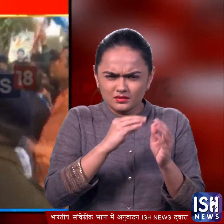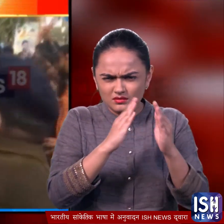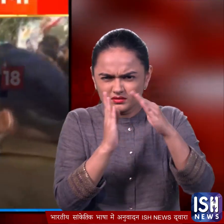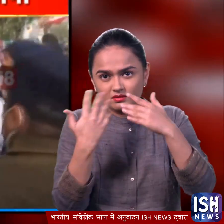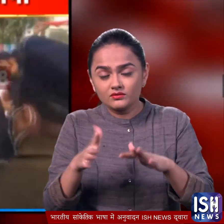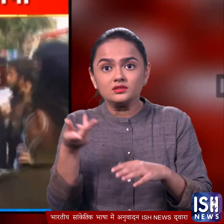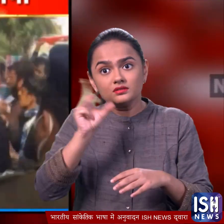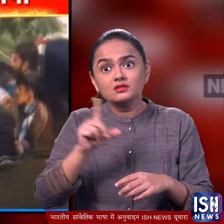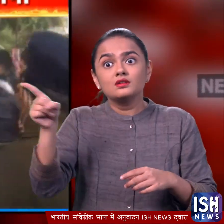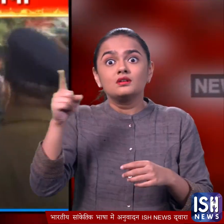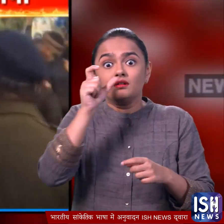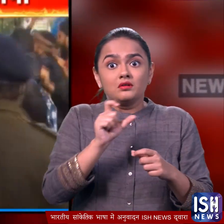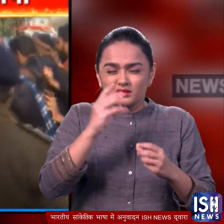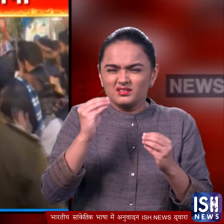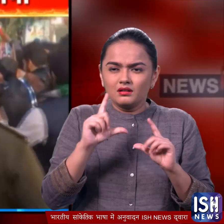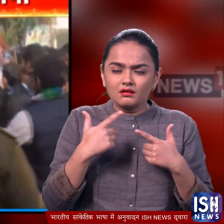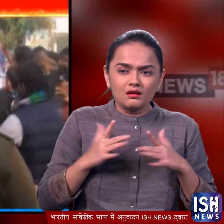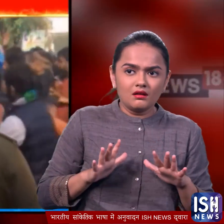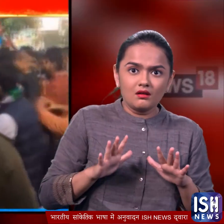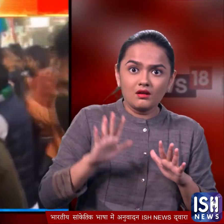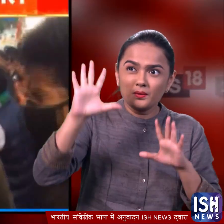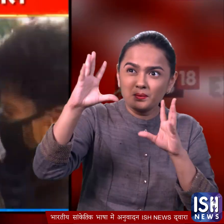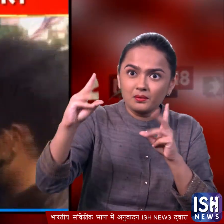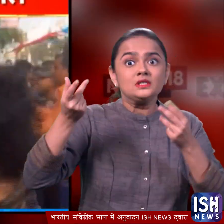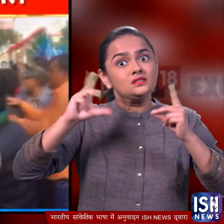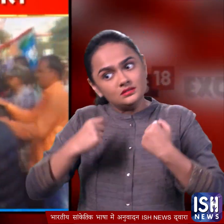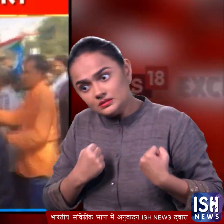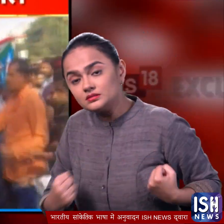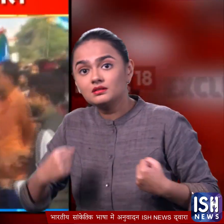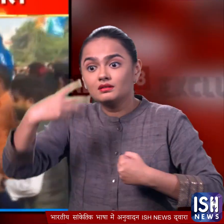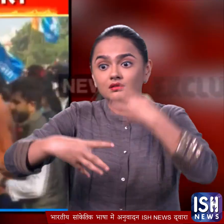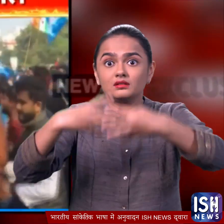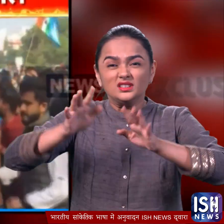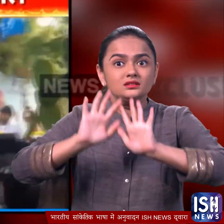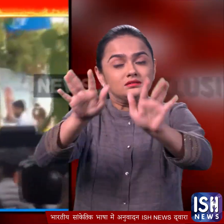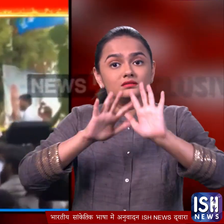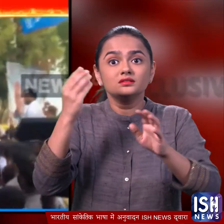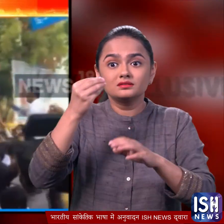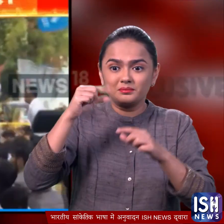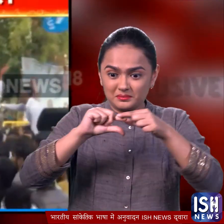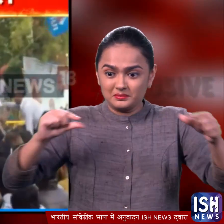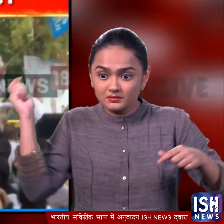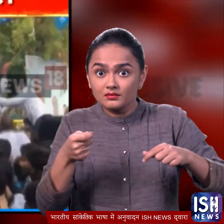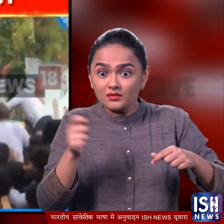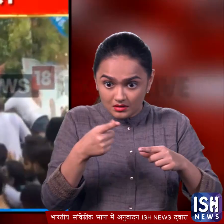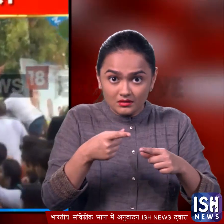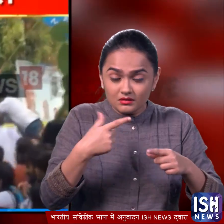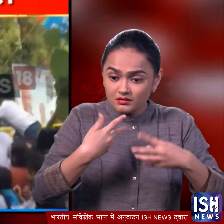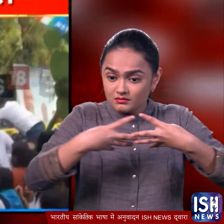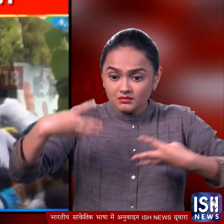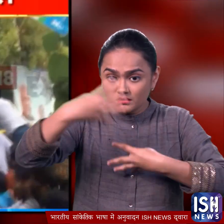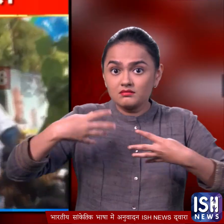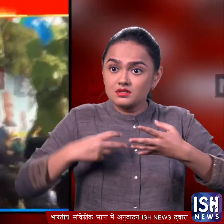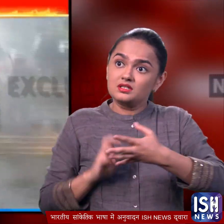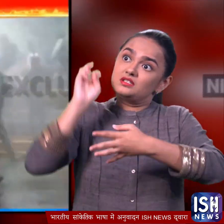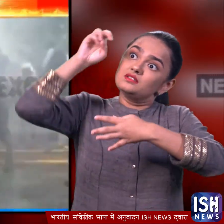हालांकि कुछ देर बाद प्रदर्शनकारी फिर मजबूती के साथ आगे बढ़े और वहां लगी बैरिकेडिंग को हटाने की कोशिश की, जबकि कुछ तो झंडे और डंडे लेकर